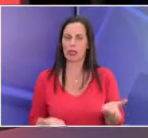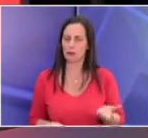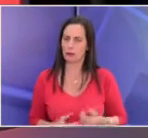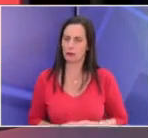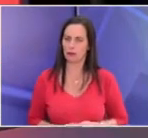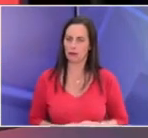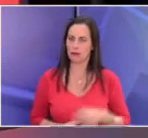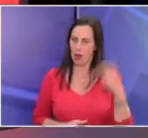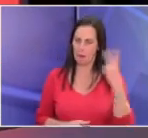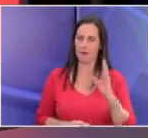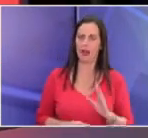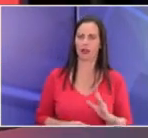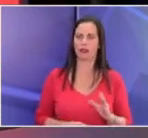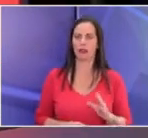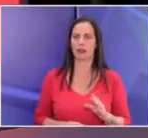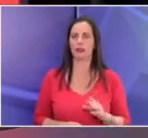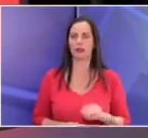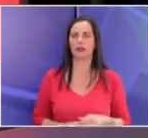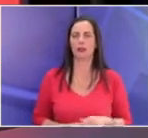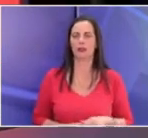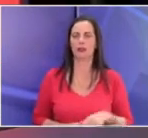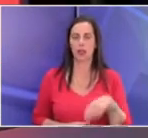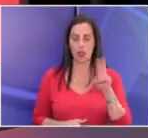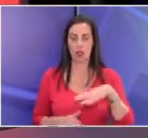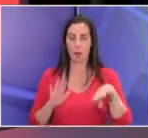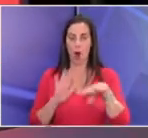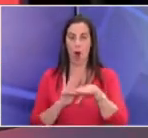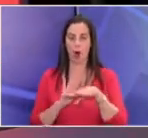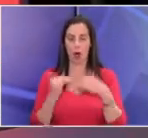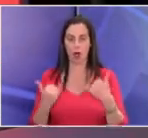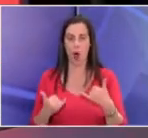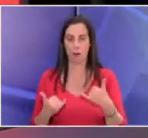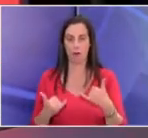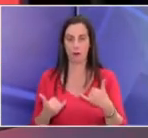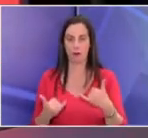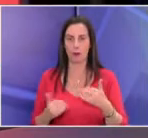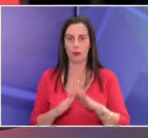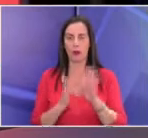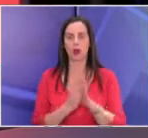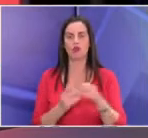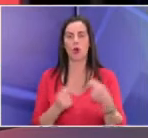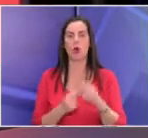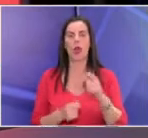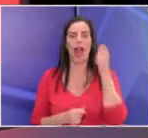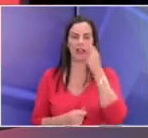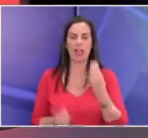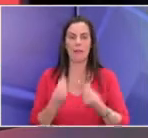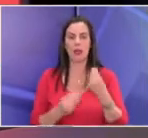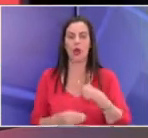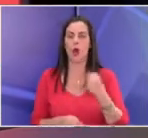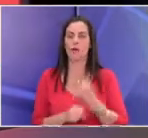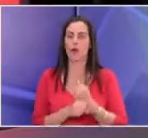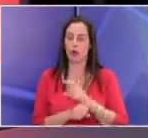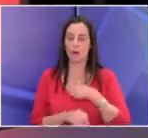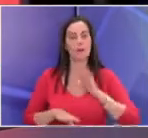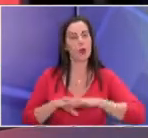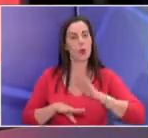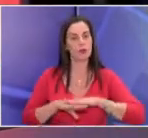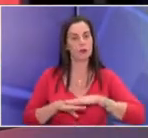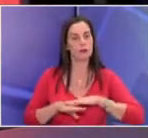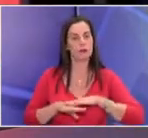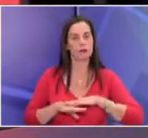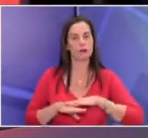מאוד אטרקטיביים, רק שיש סטריאוטיפ מאוד מוטעה לגבי האסיר, ואז ההנצחה של הסטריאוטיפ גורמת לו להישאר מחוץ למעגלי העבודה, מחוץ למעגלי